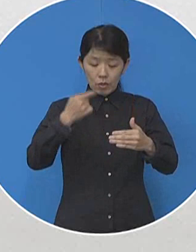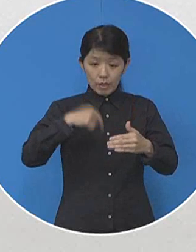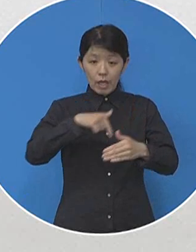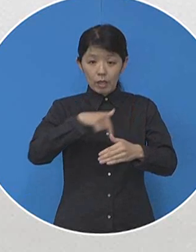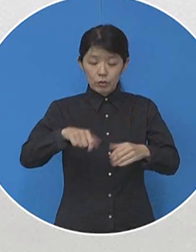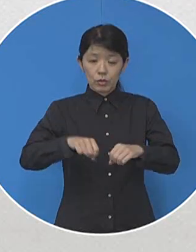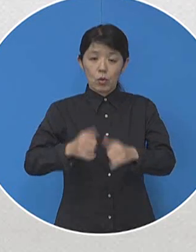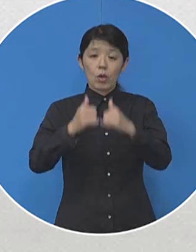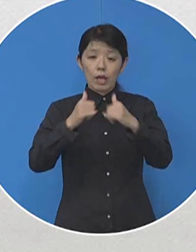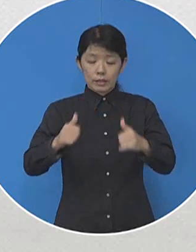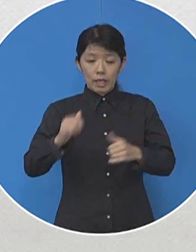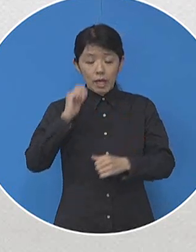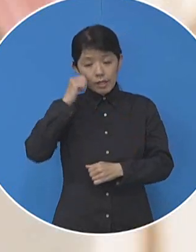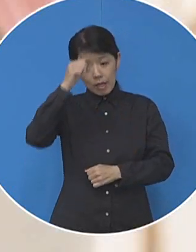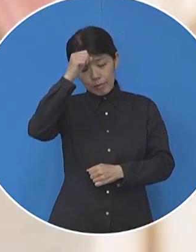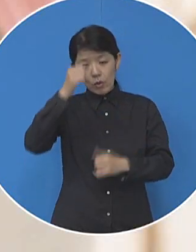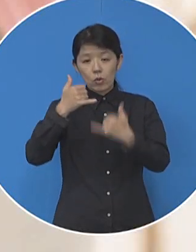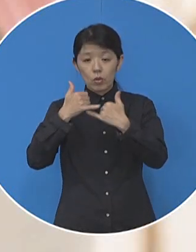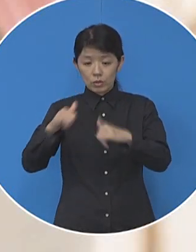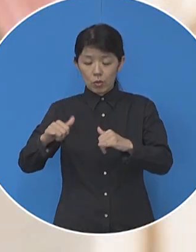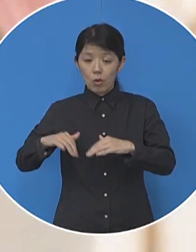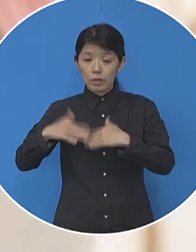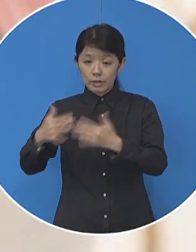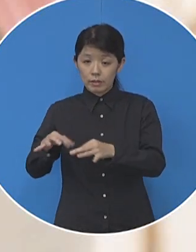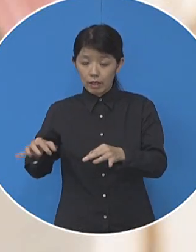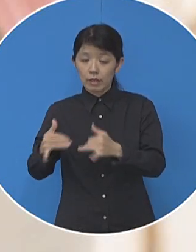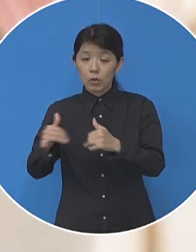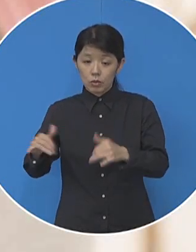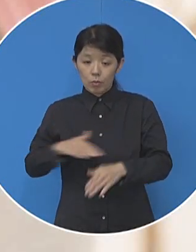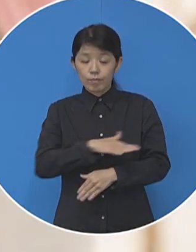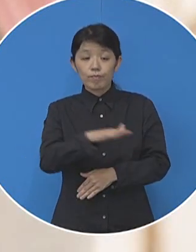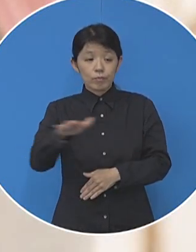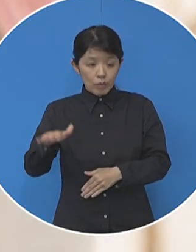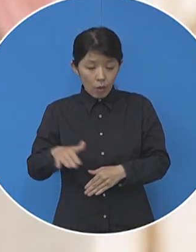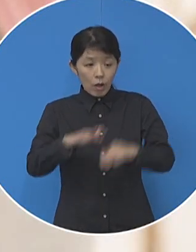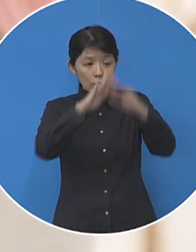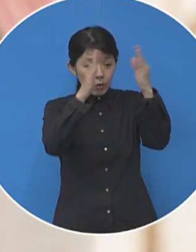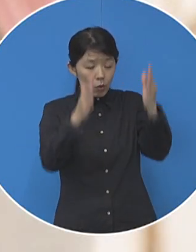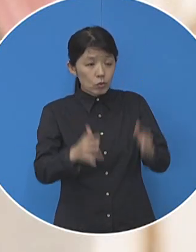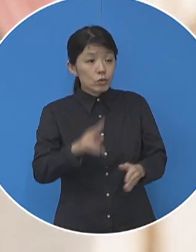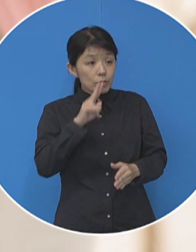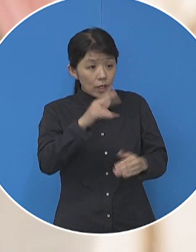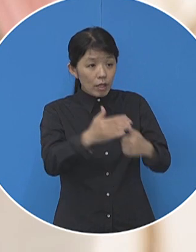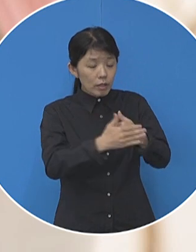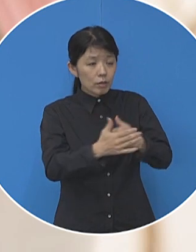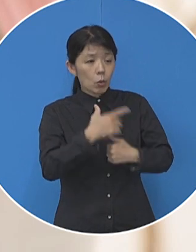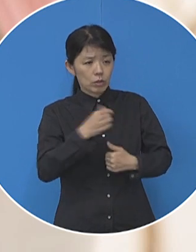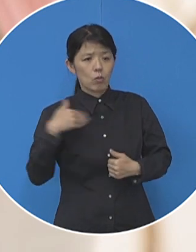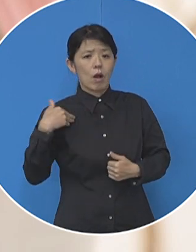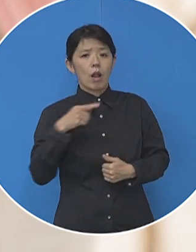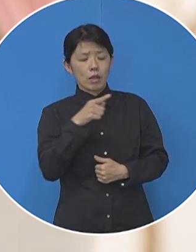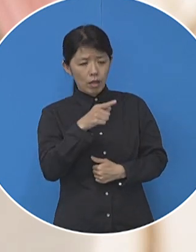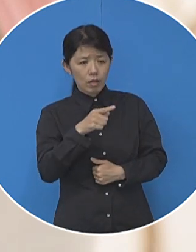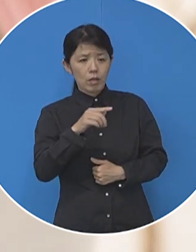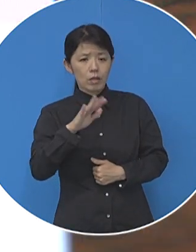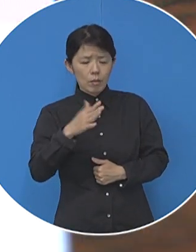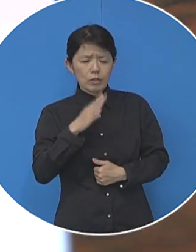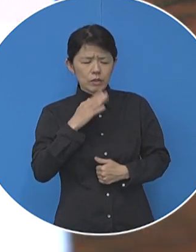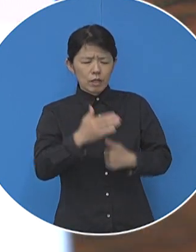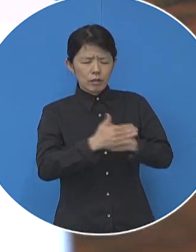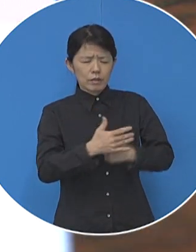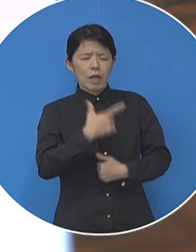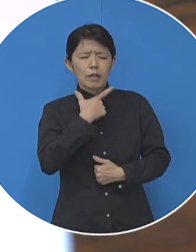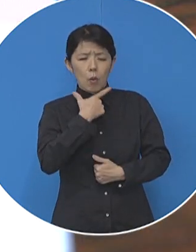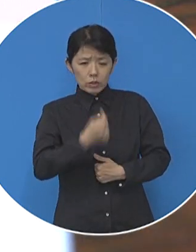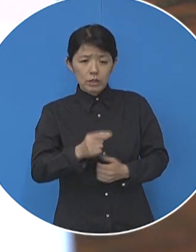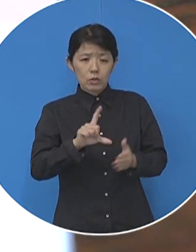内部障害や難病の方、妊娠初期の方など、外見から援助等が必要なことがわからない方々が周